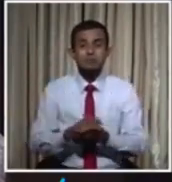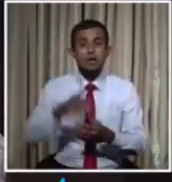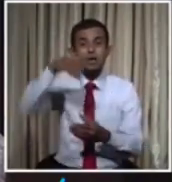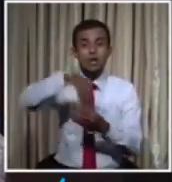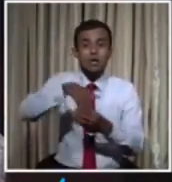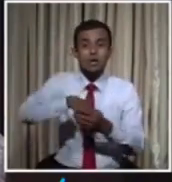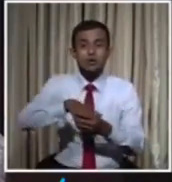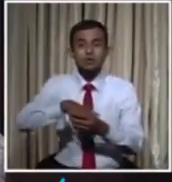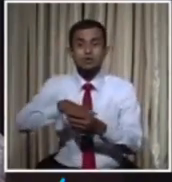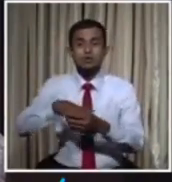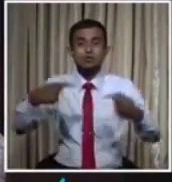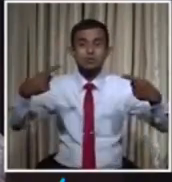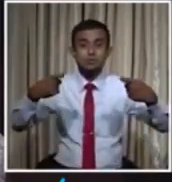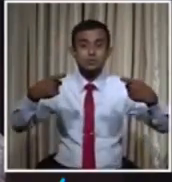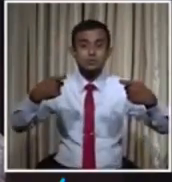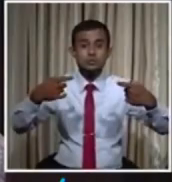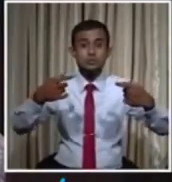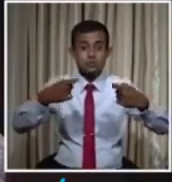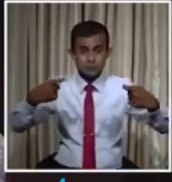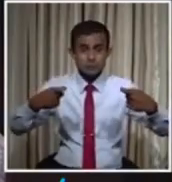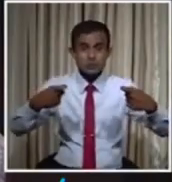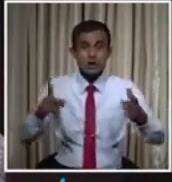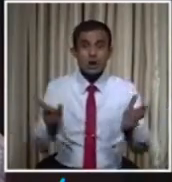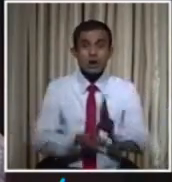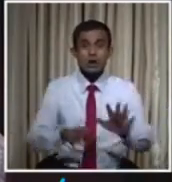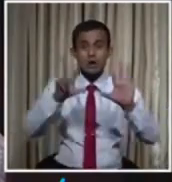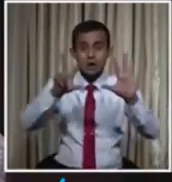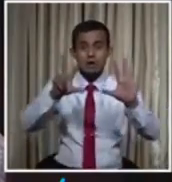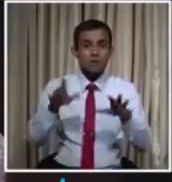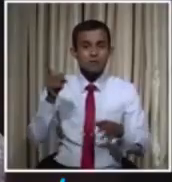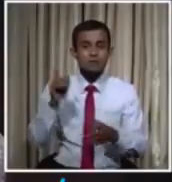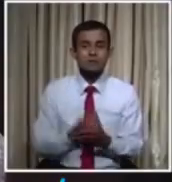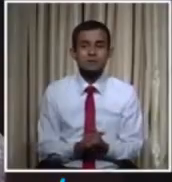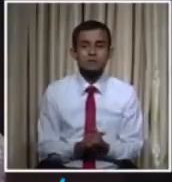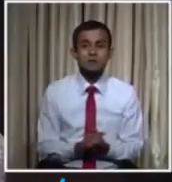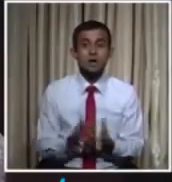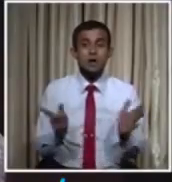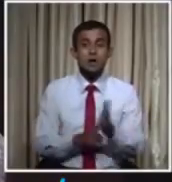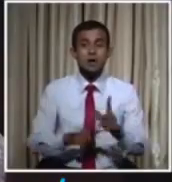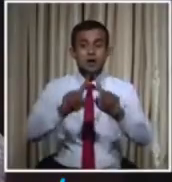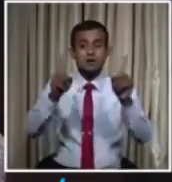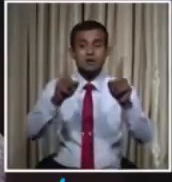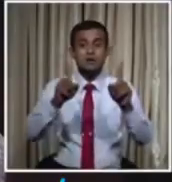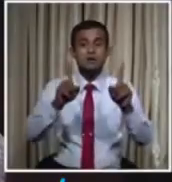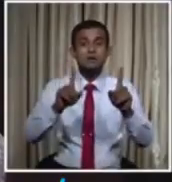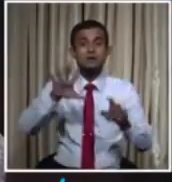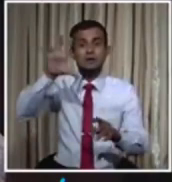අභ්‍යන්තර යුද ක්‍රියාදාමය නිසා ලක්ෂ 8ක් ජීවිත නැති වුණා. ලක්ෂ 10ක් රට අතරලා ගියා.